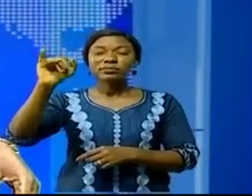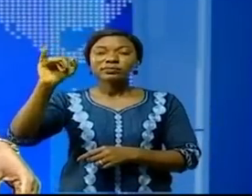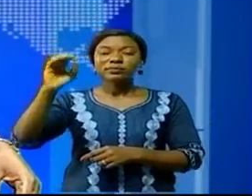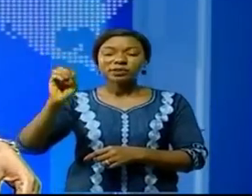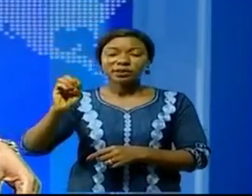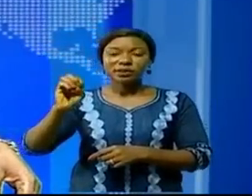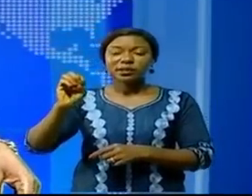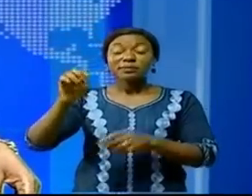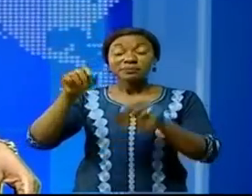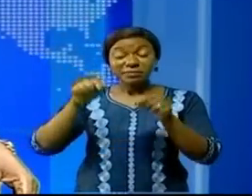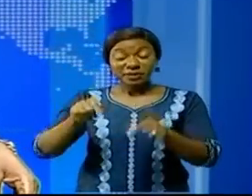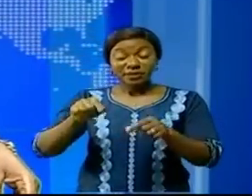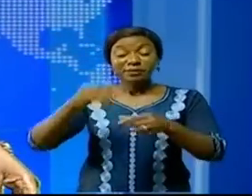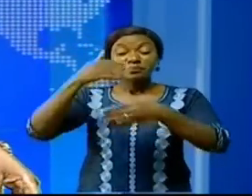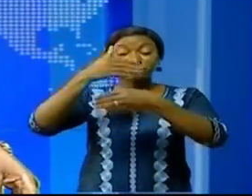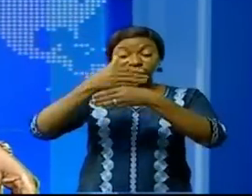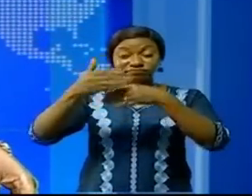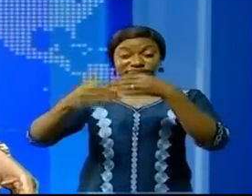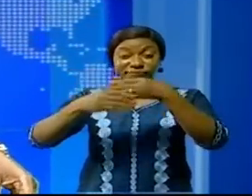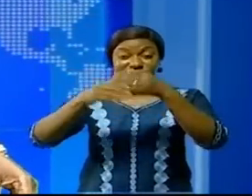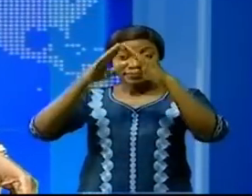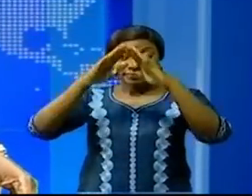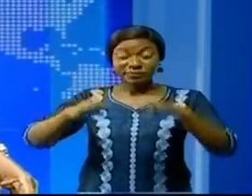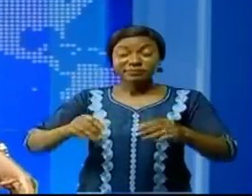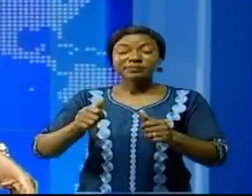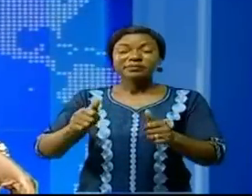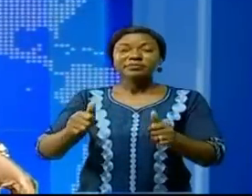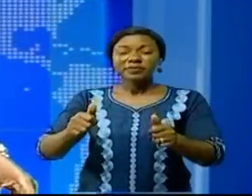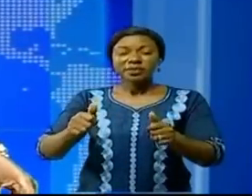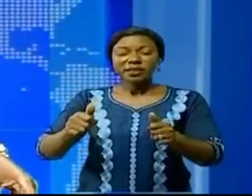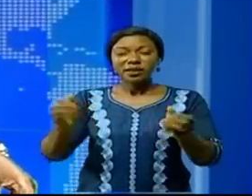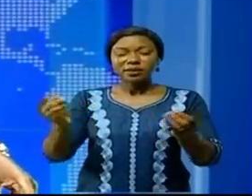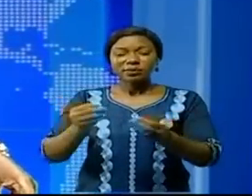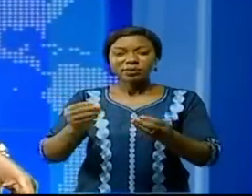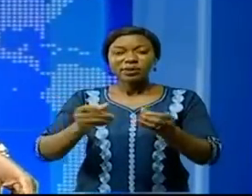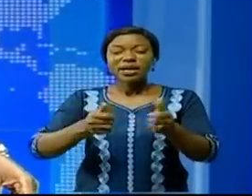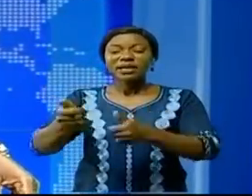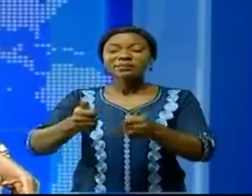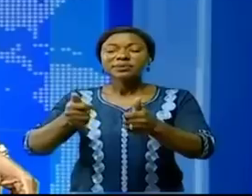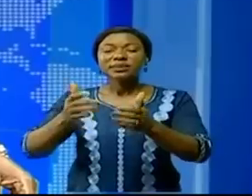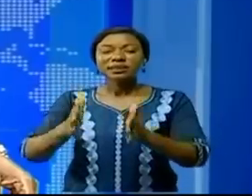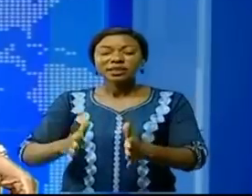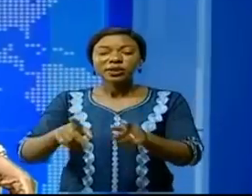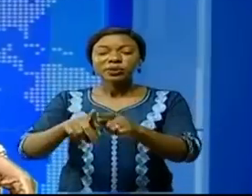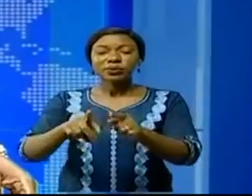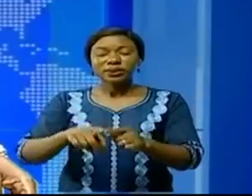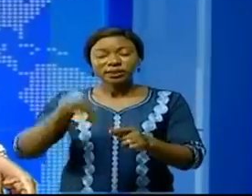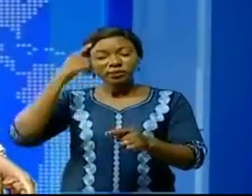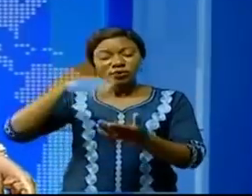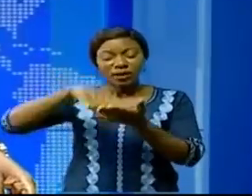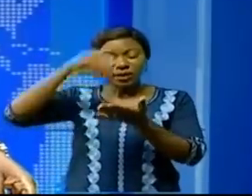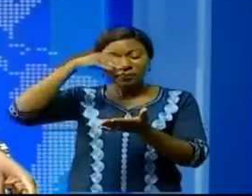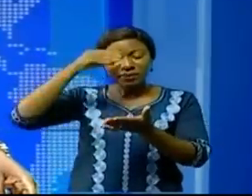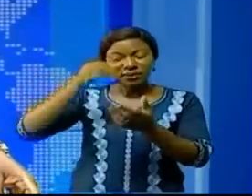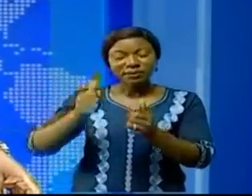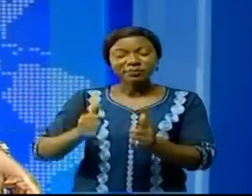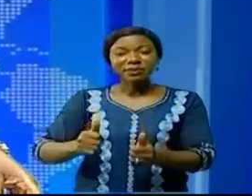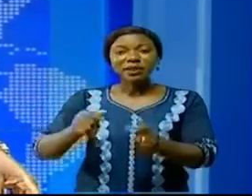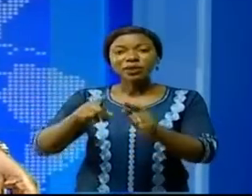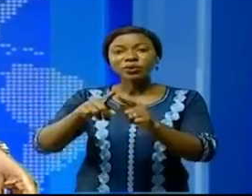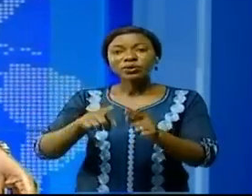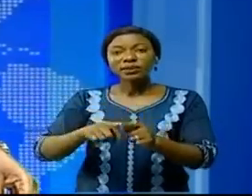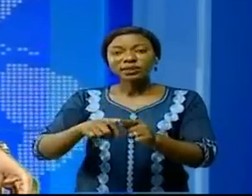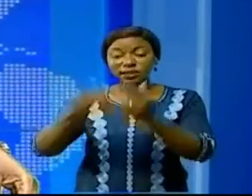pour assurer des bonnes conditions de travail du côté des administratifs et de bonnes conditions d'apprentissage du côté